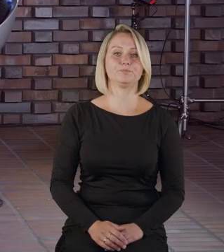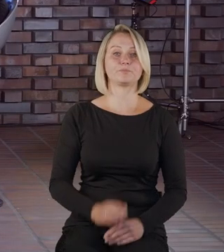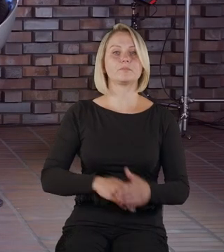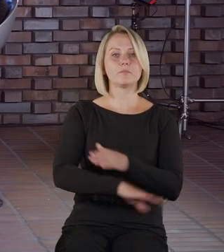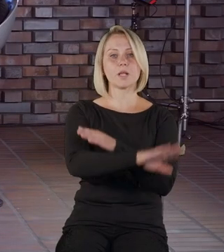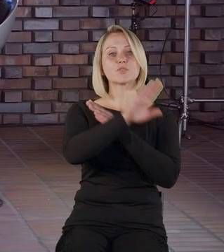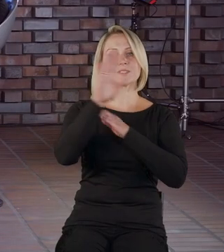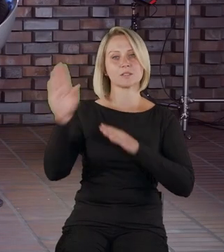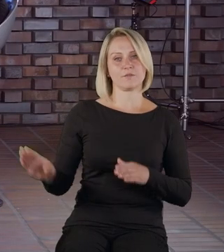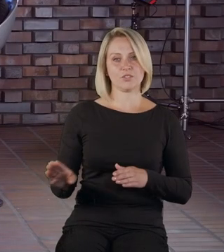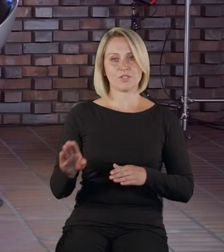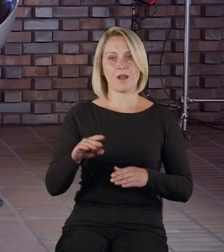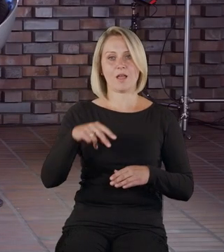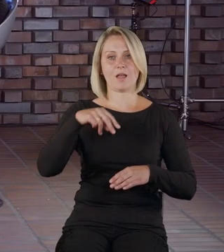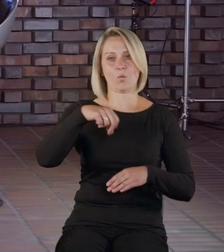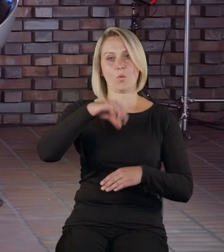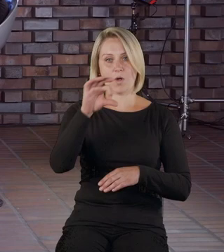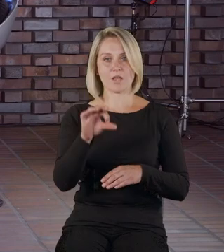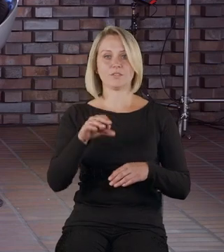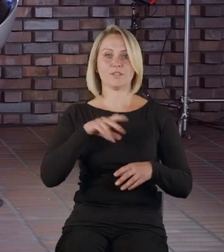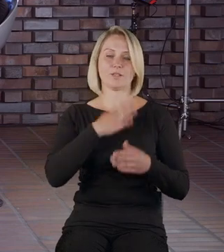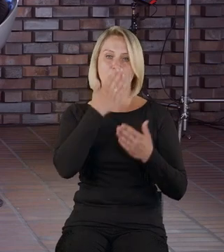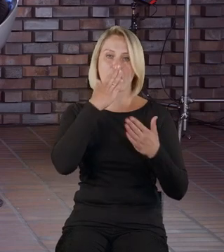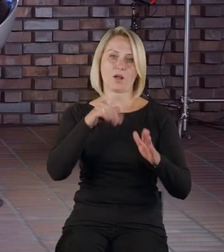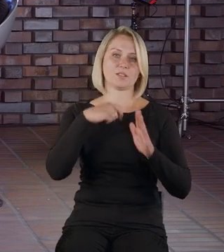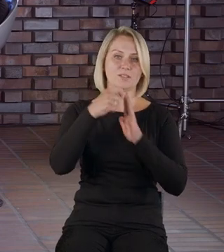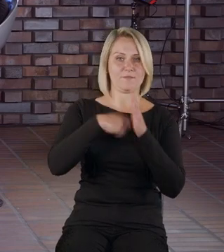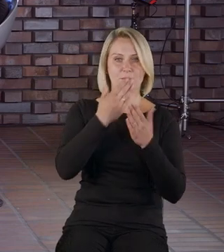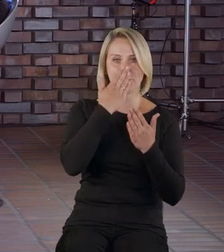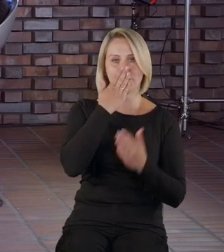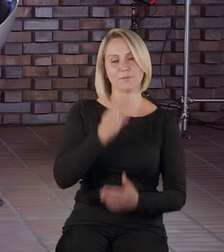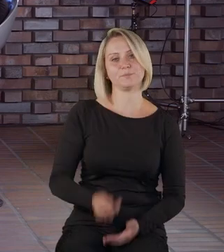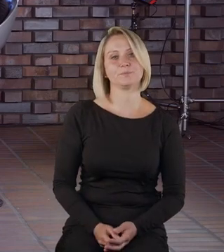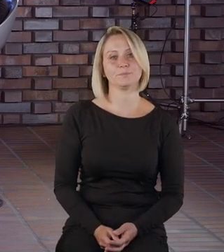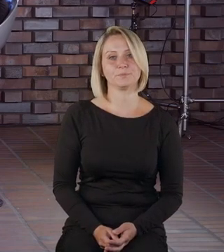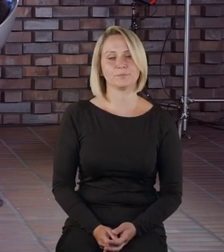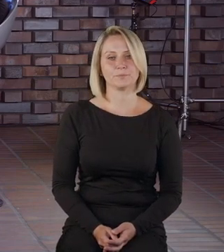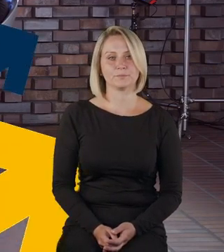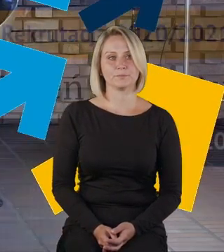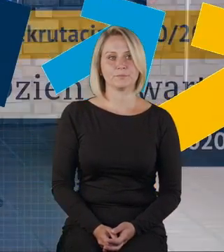Przedstawiciele Uniwersytetu Otwartego przygotowali dla Was filmik. Poznajcie ich.